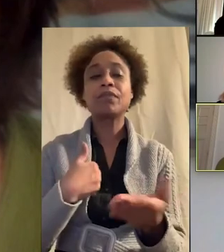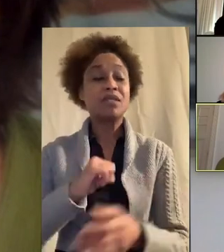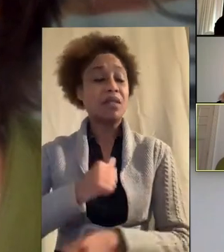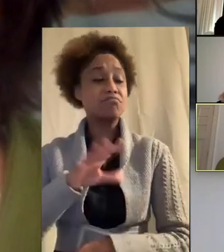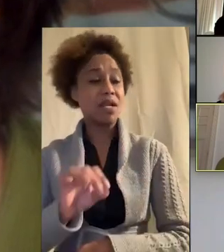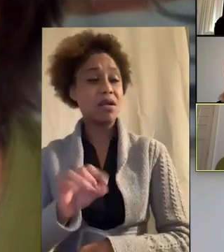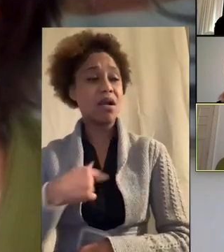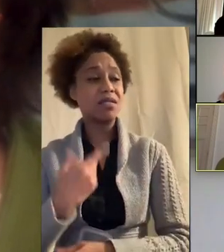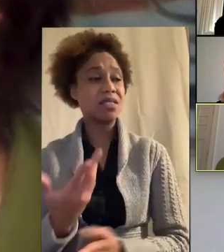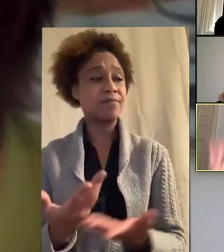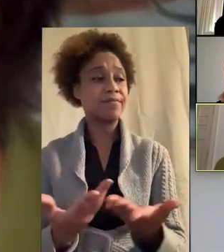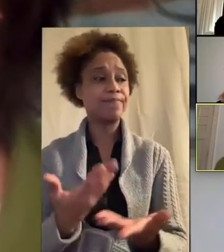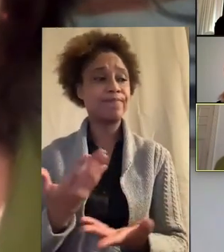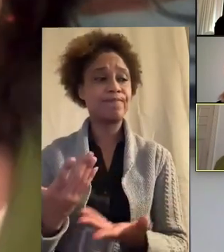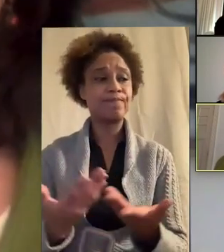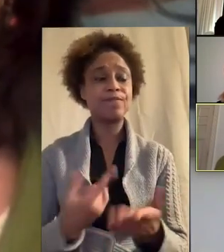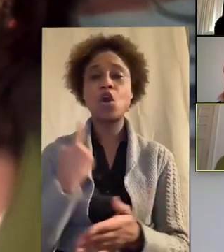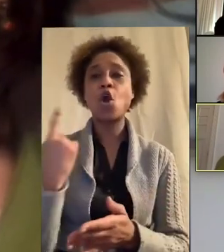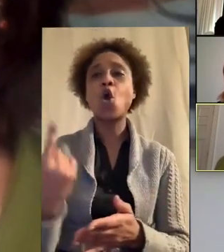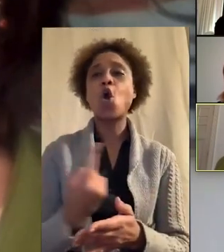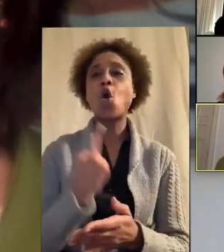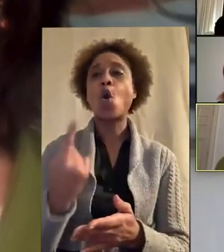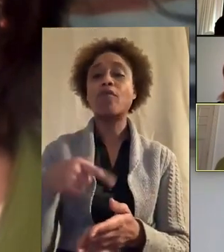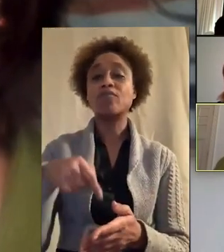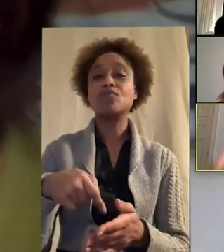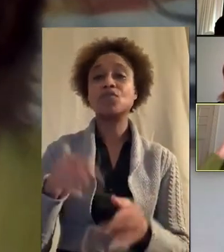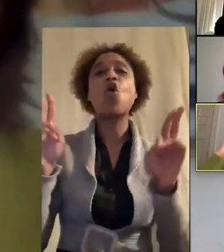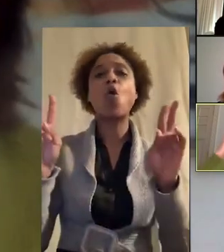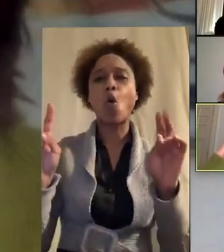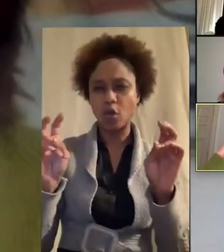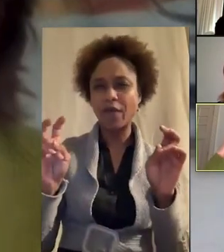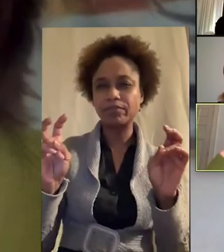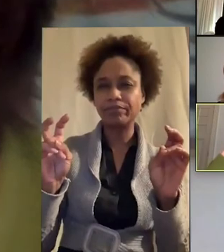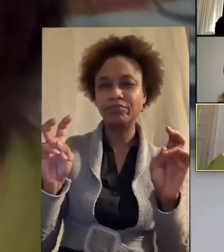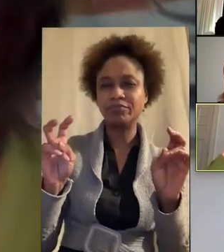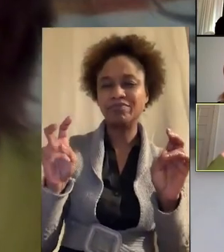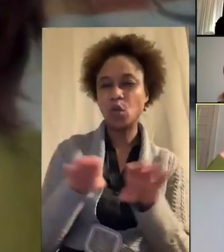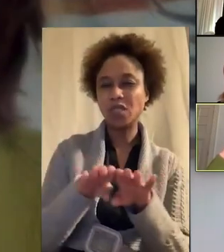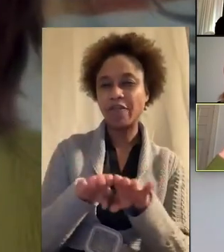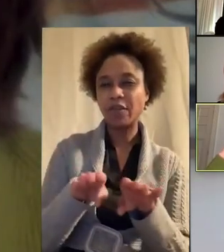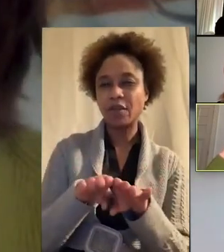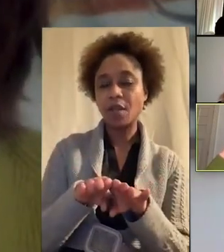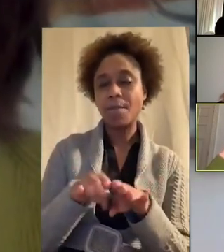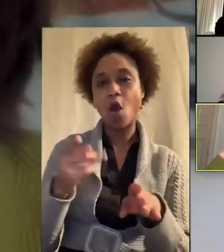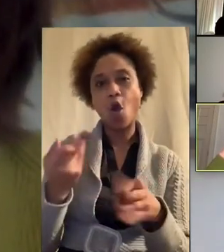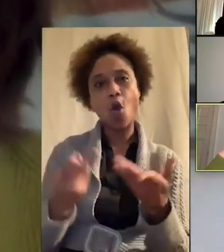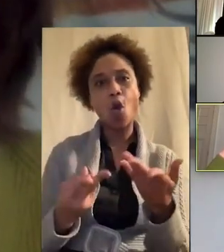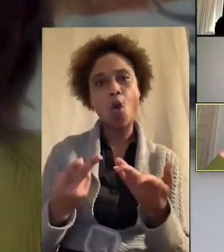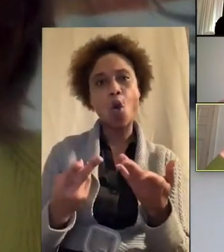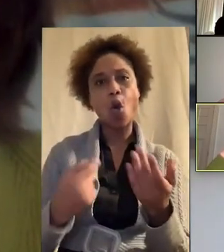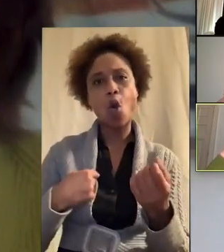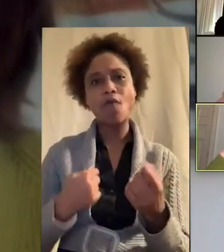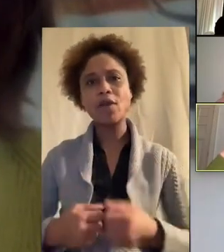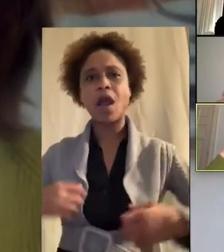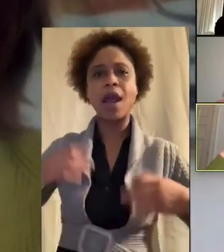digitale toegang tot cultuur, om dat op orde te hebben. Bijvoorbeeld